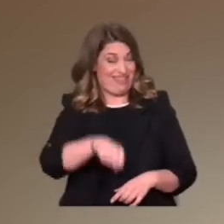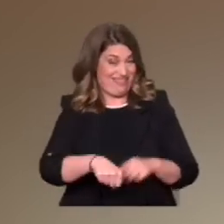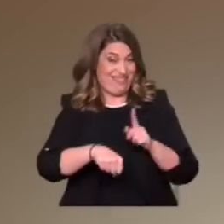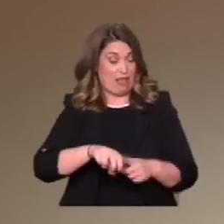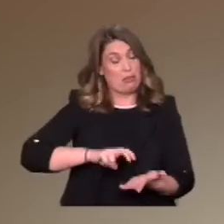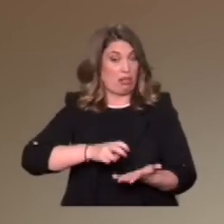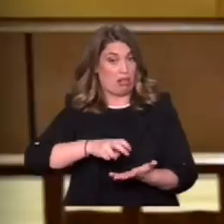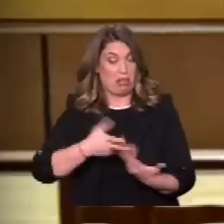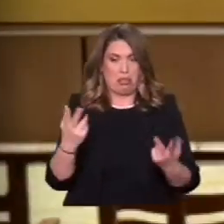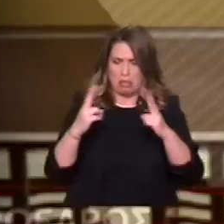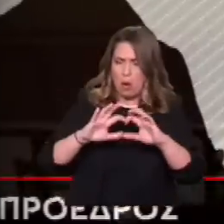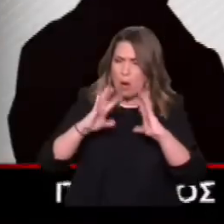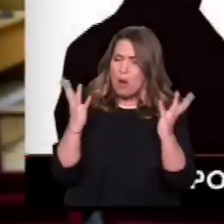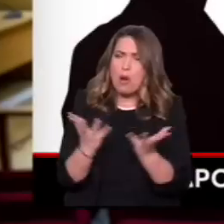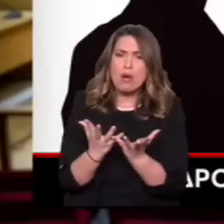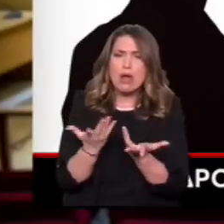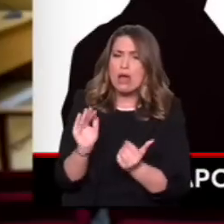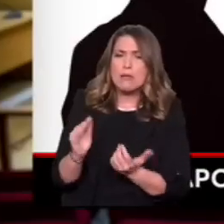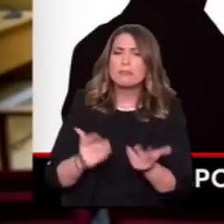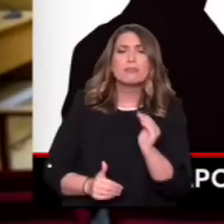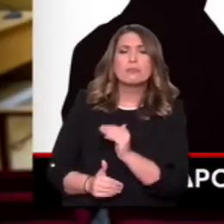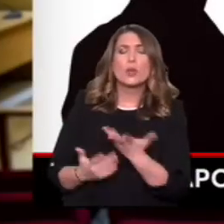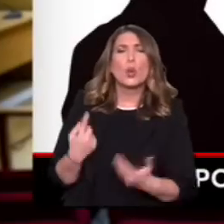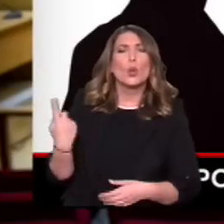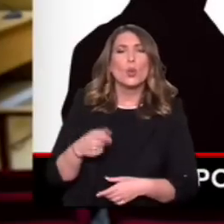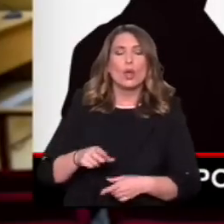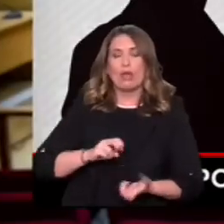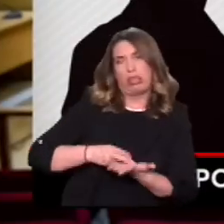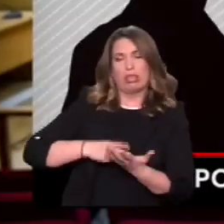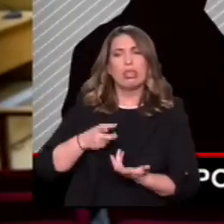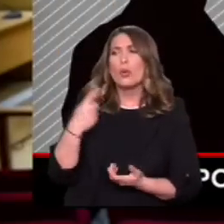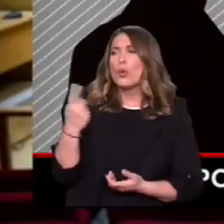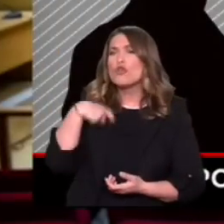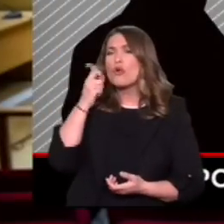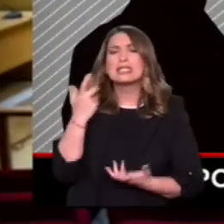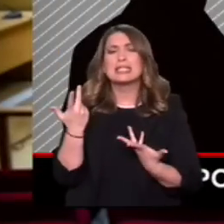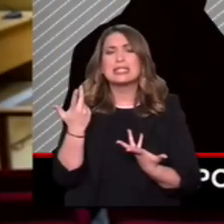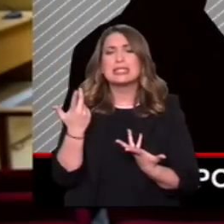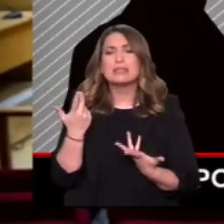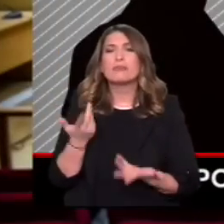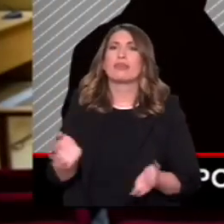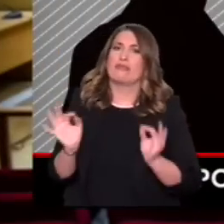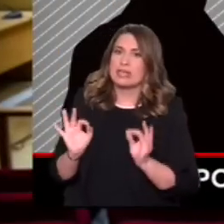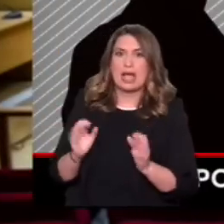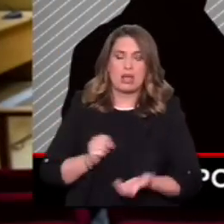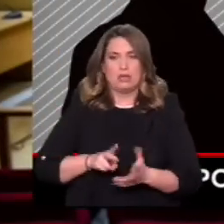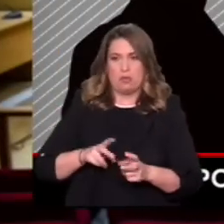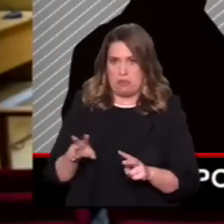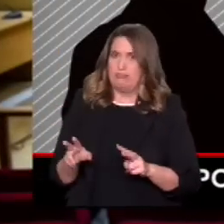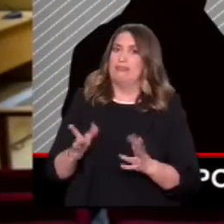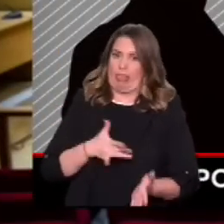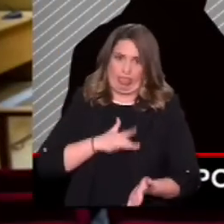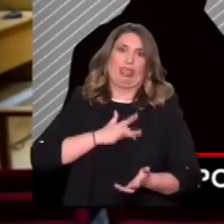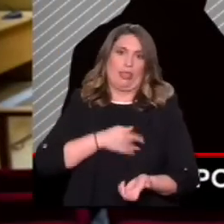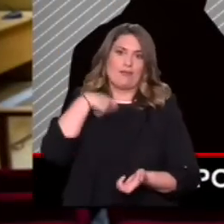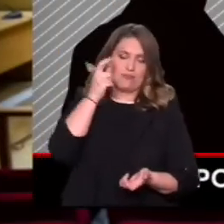δραματικών γεγονότων. Ποια είναι η συνήθις αντίδραση των γονιών σε αυτά τα επεισόδια? Οι σπασμοί είναι κάτι που τρομοκρατεί παιδιά και γιατρούς. Οι